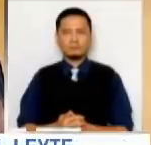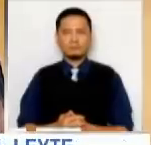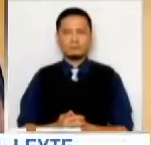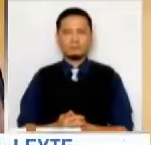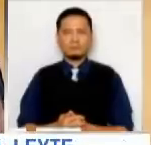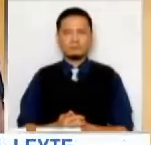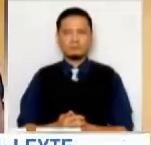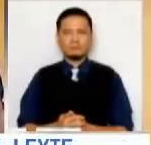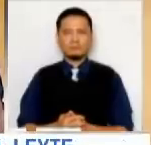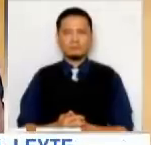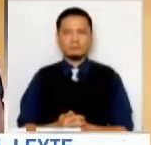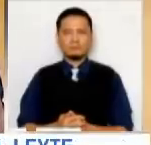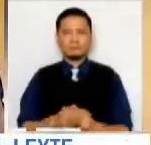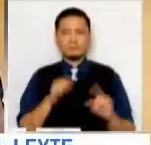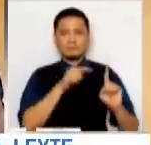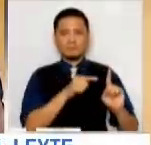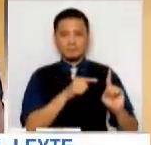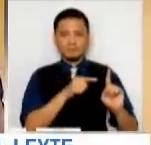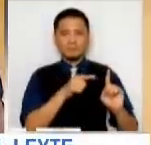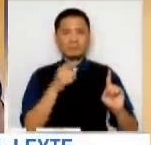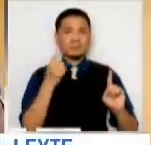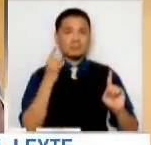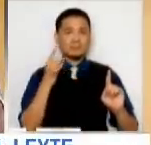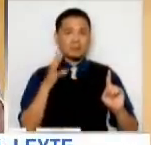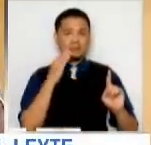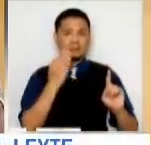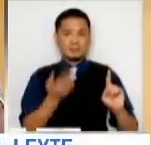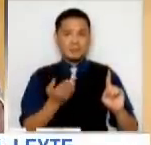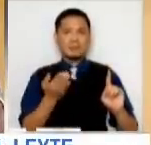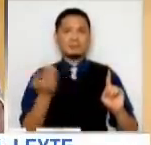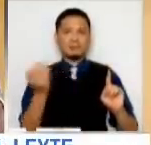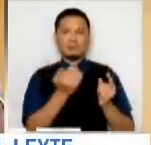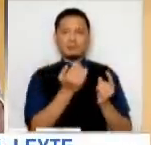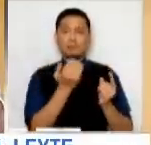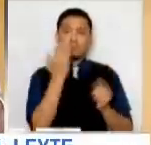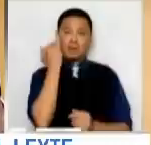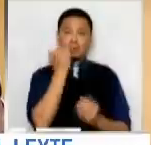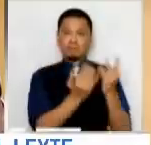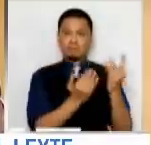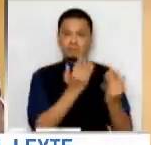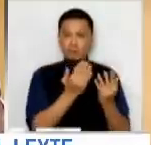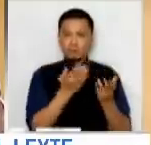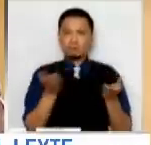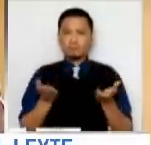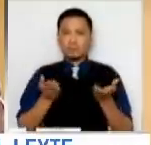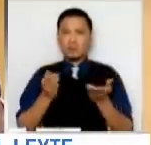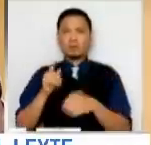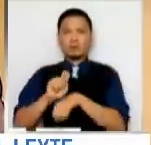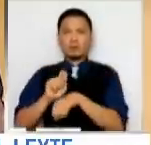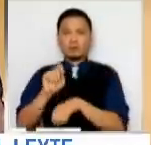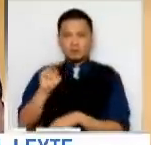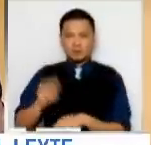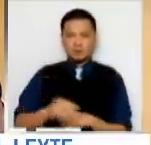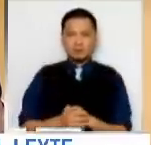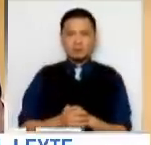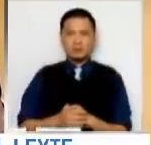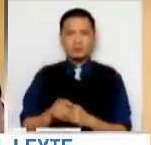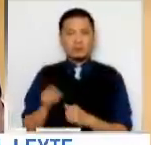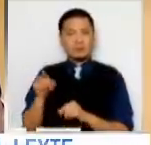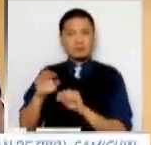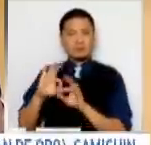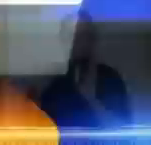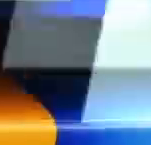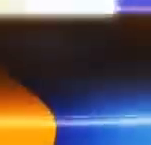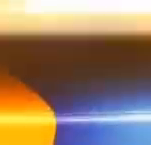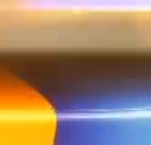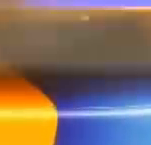Isa rin ang patay sa sunog na sumiklab sa Tondo, Maynila. Mismo sa bahay umano ng biktima, nagmula ang apoy. At live mula sa Tondo, Maynila, may